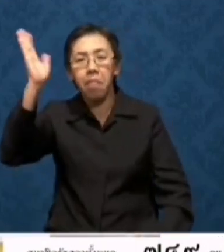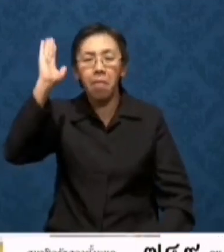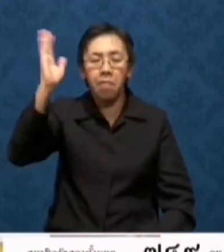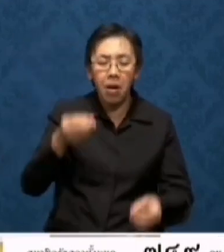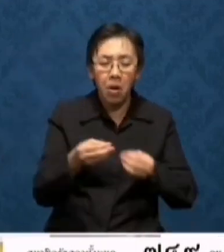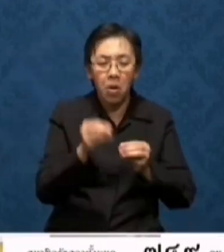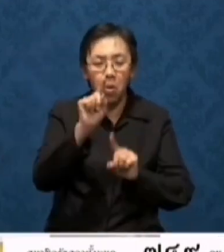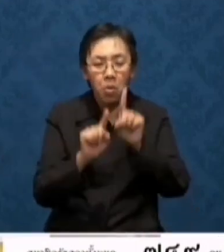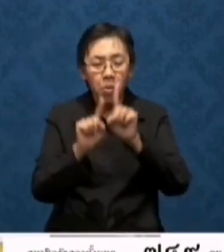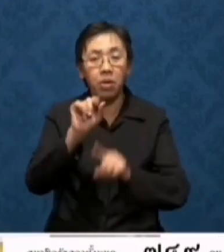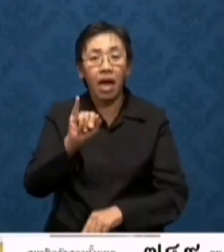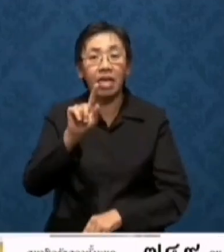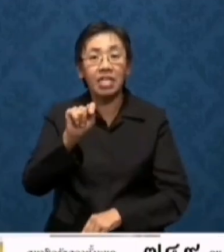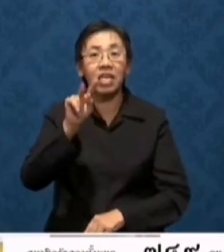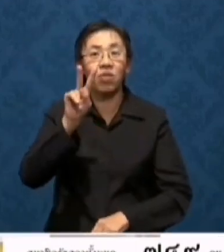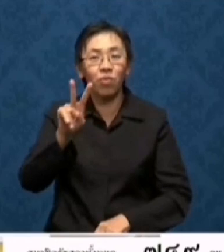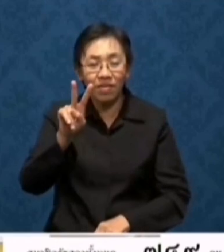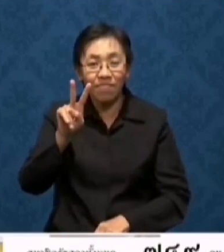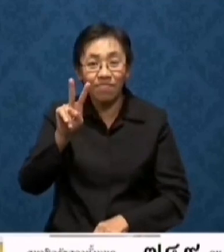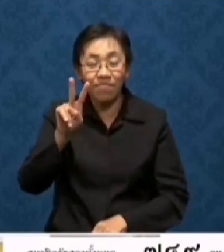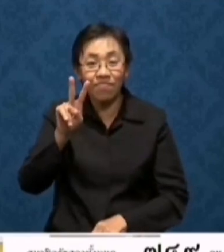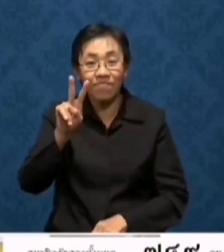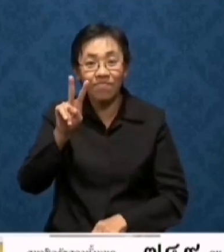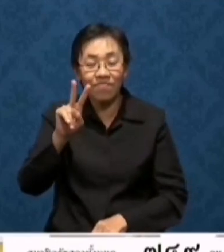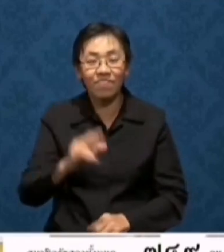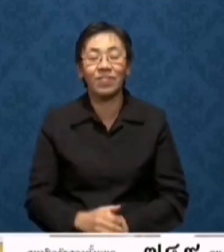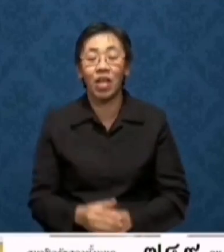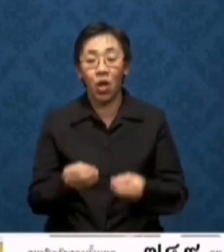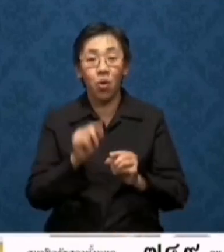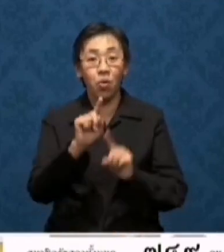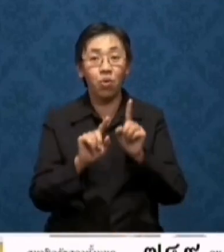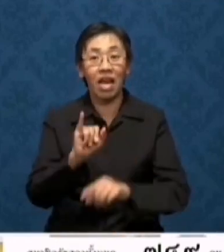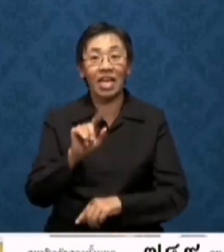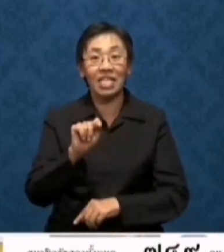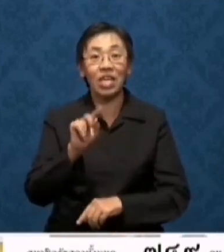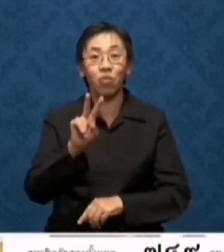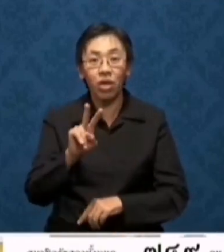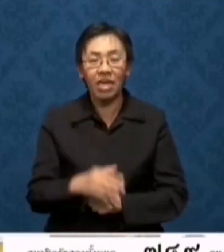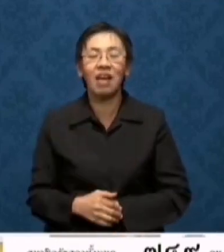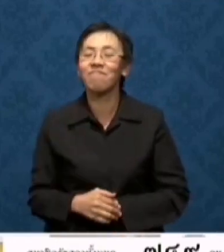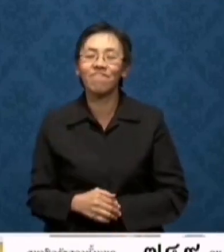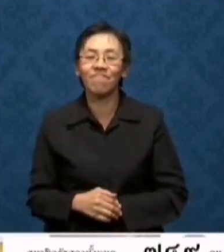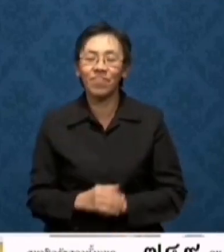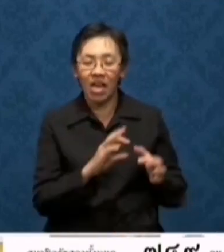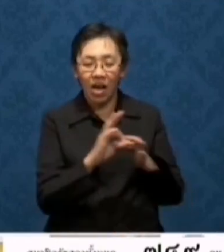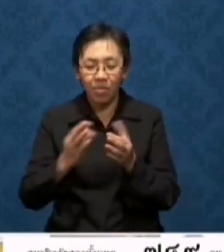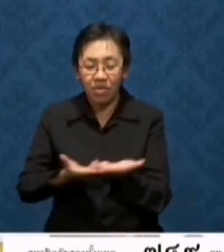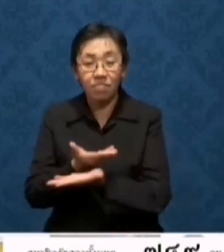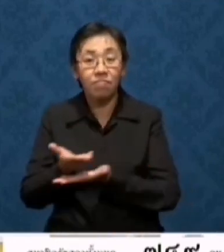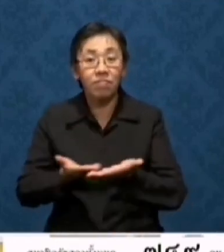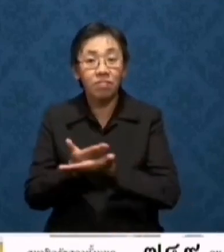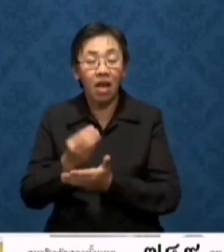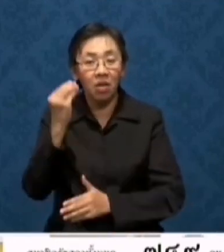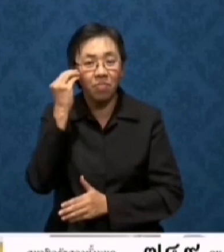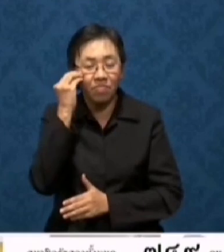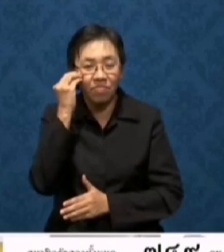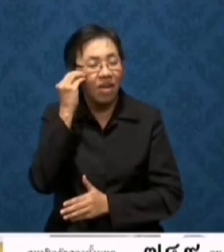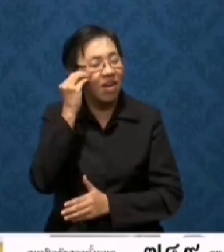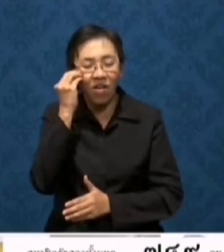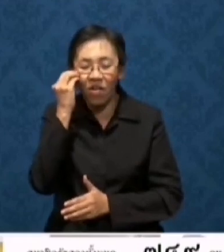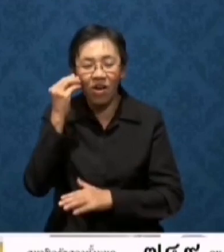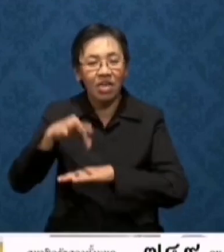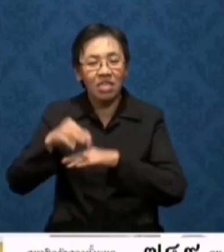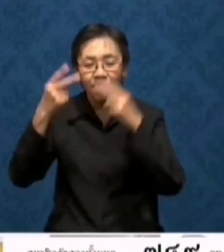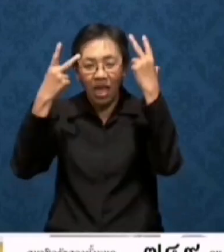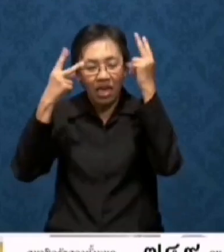นกรณีห่น ITVไม่สามารถใช้เป็นเกณ ในการพิจราณาได้ว่าคุณพิธาไม่สามารถ